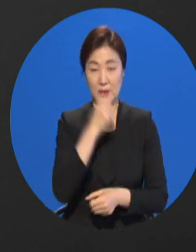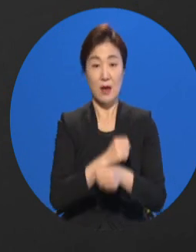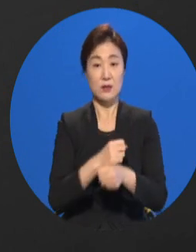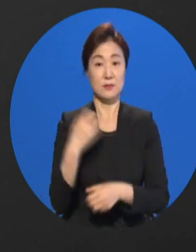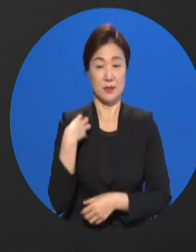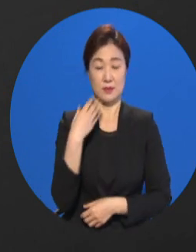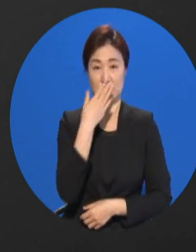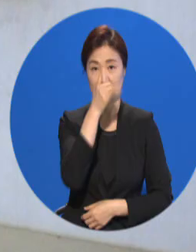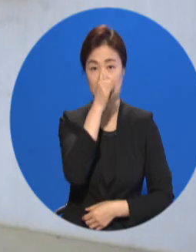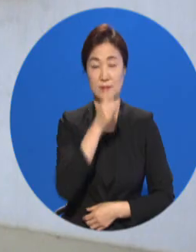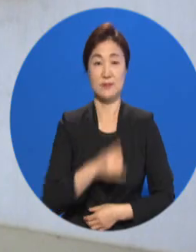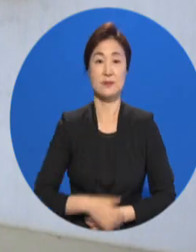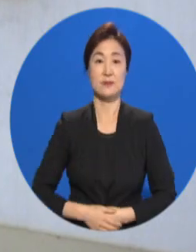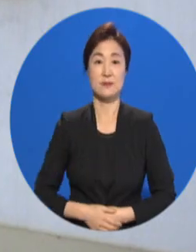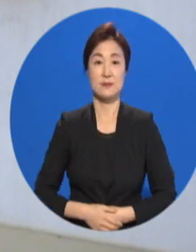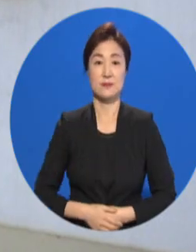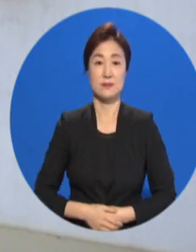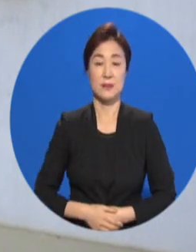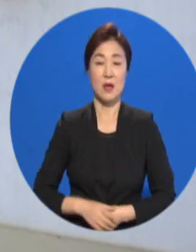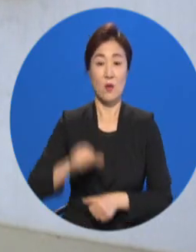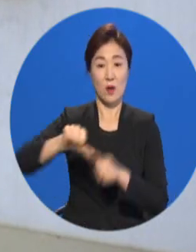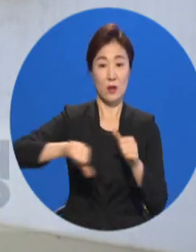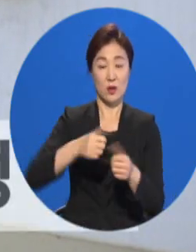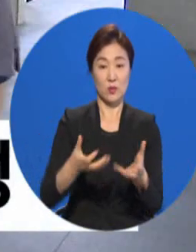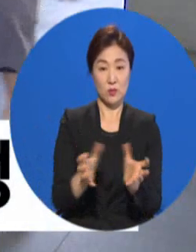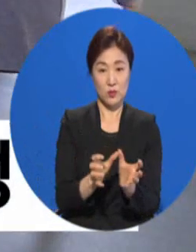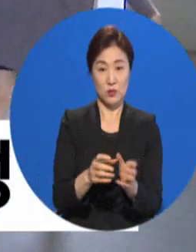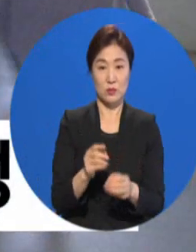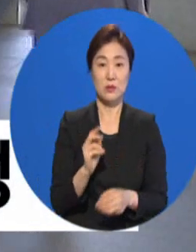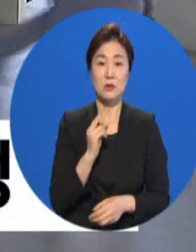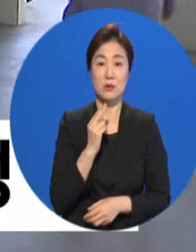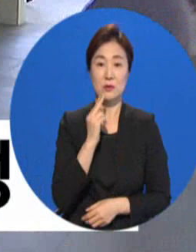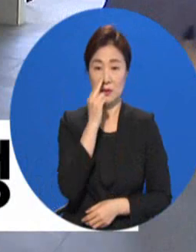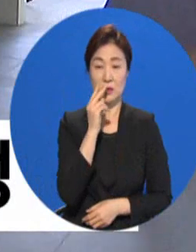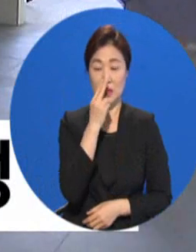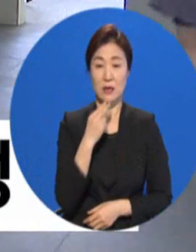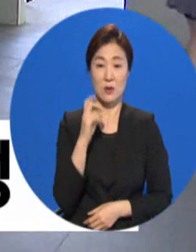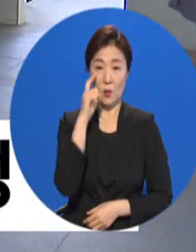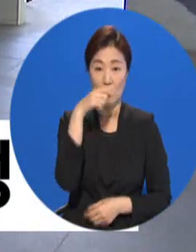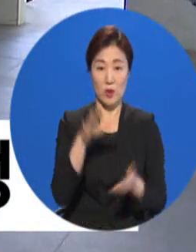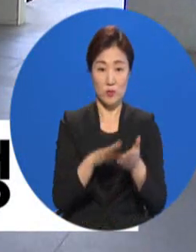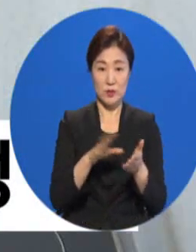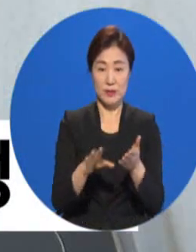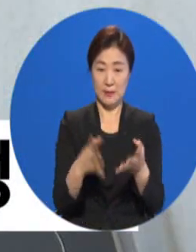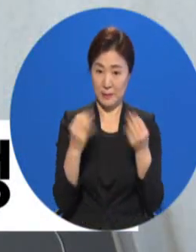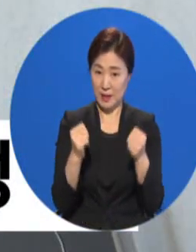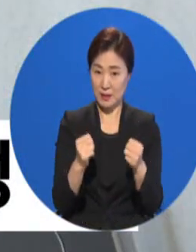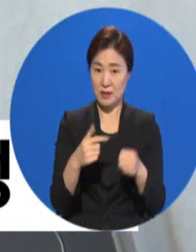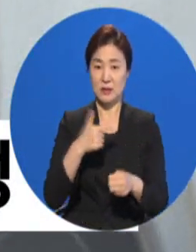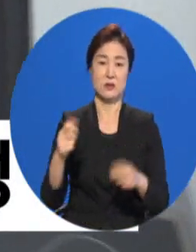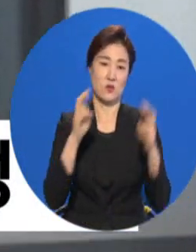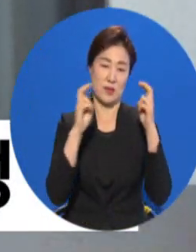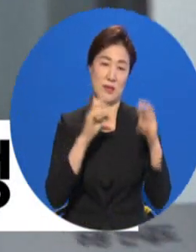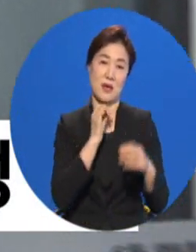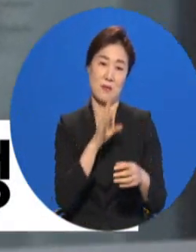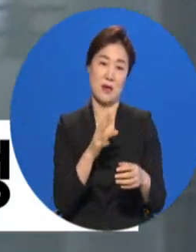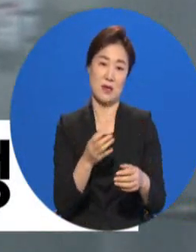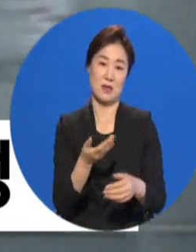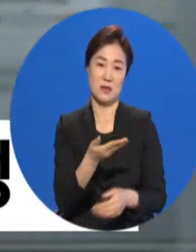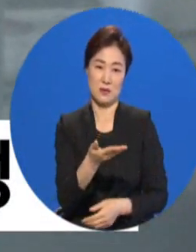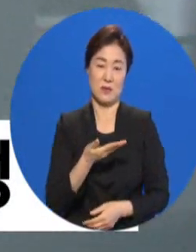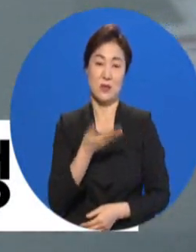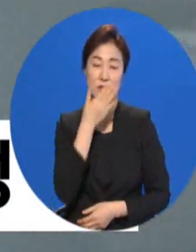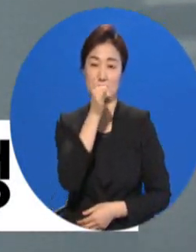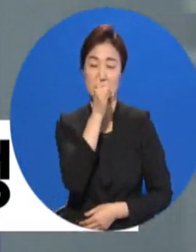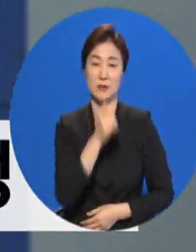관리하는 형태입니다. 다만 환경부는 대기오염물질 배출량이 많은 일정 규모 이상의 사업장에 대해서만 이 제도를